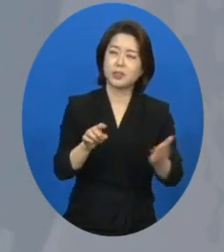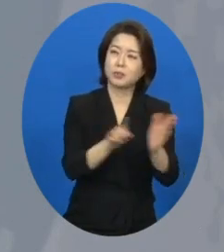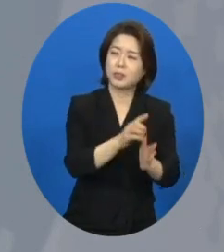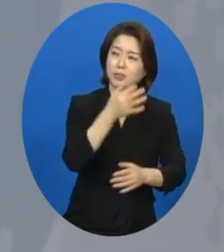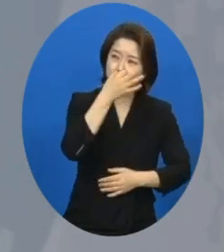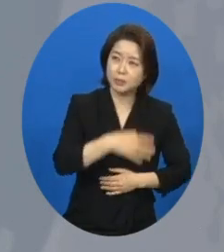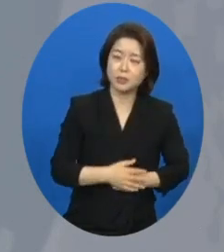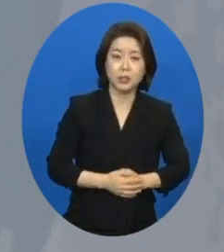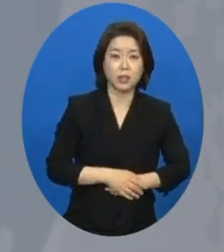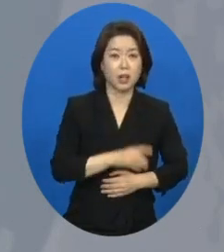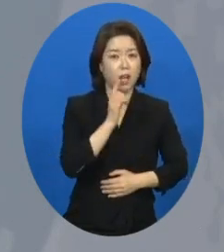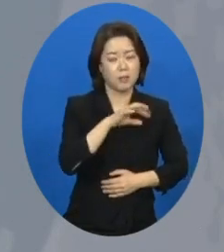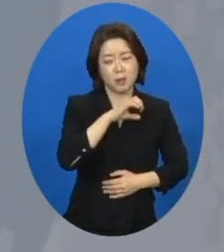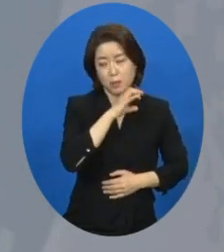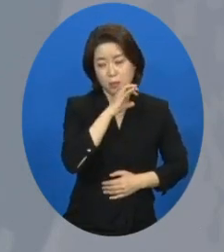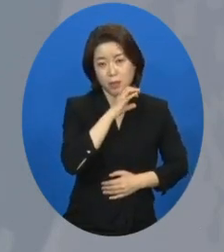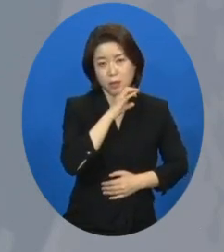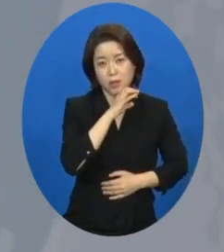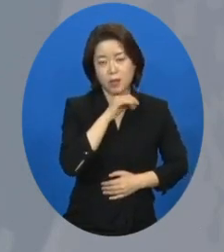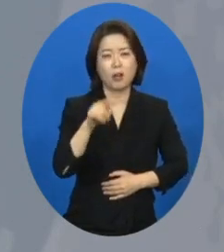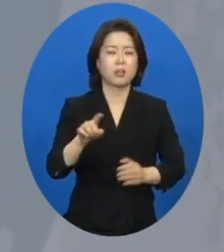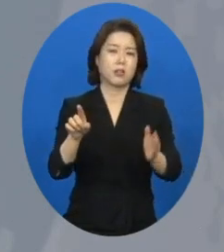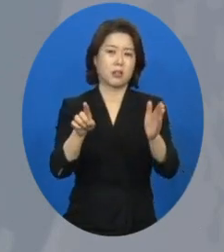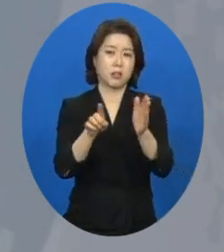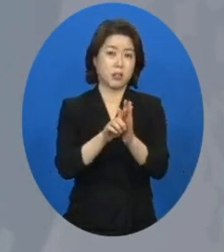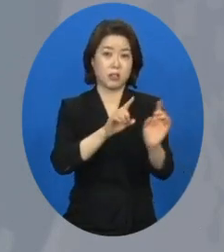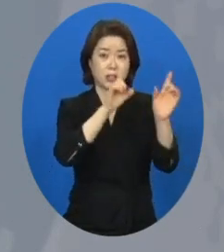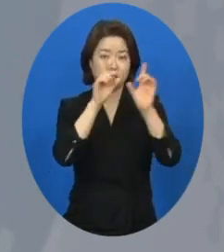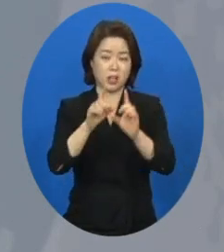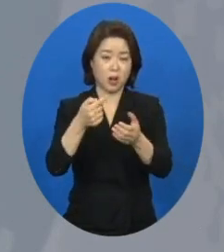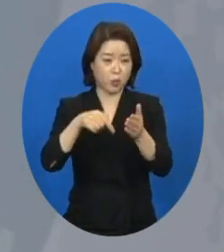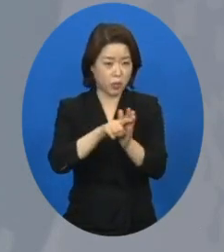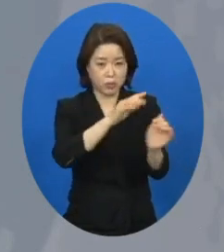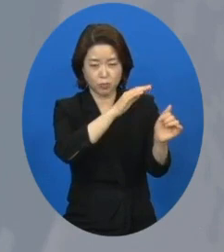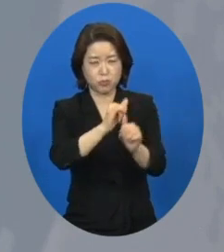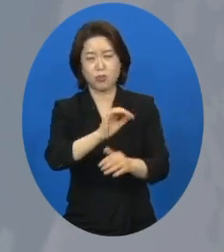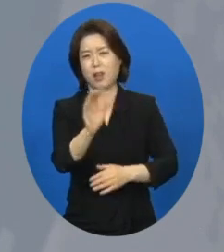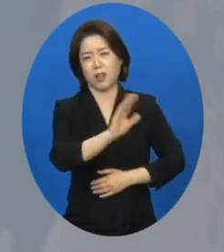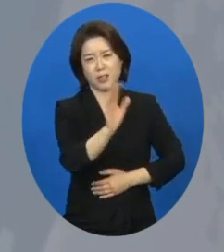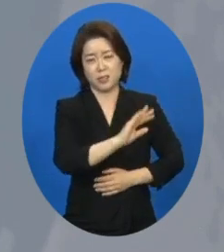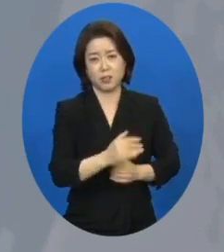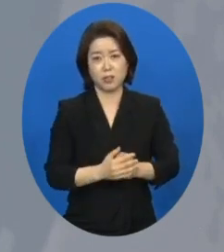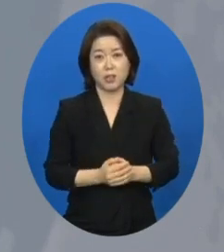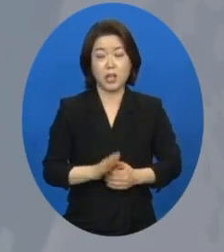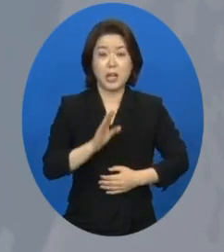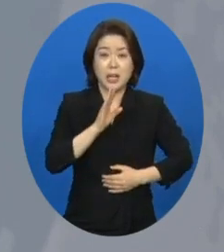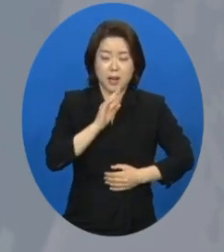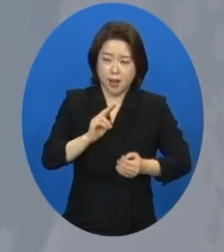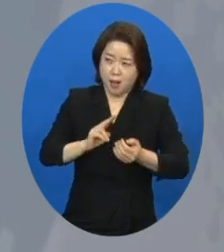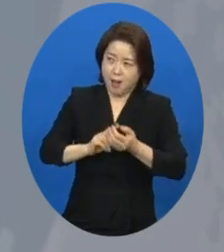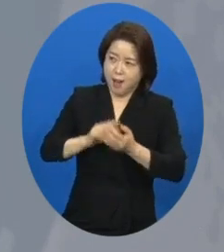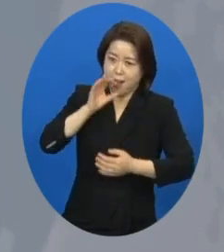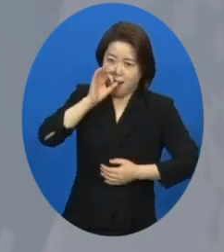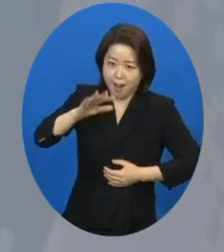소리나 하면서 신앙생활 하도록 부름을 받은 게 아닙니다. 정말 감출 수 없는 기쁨.